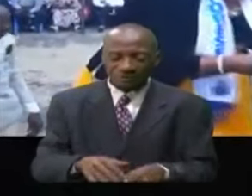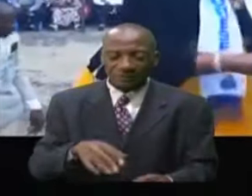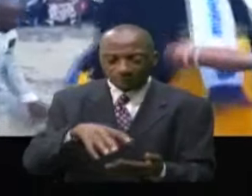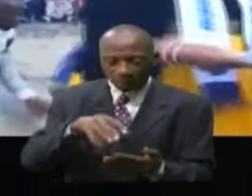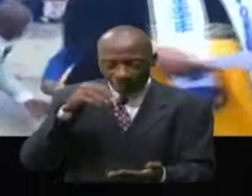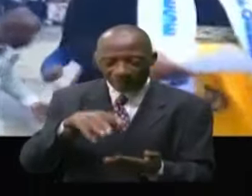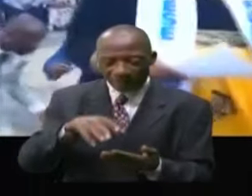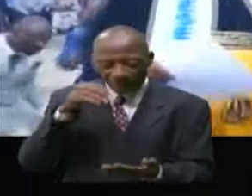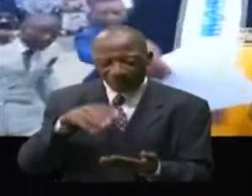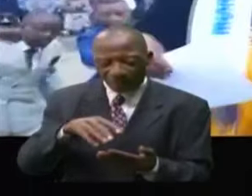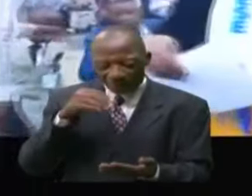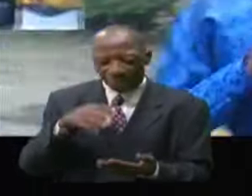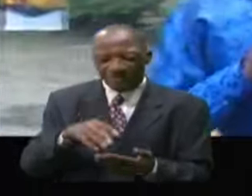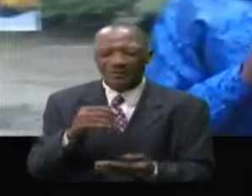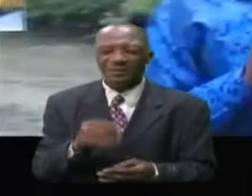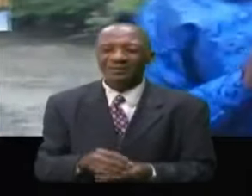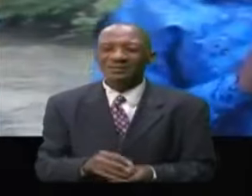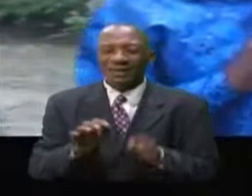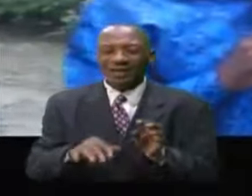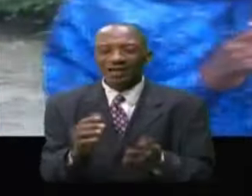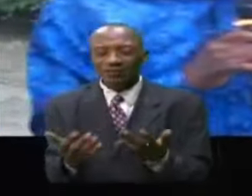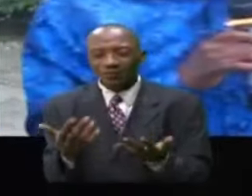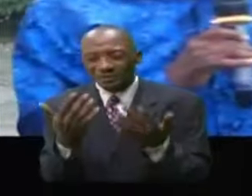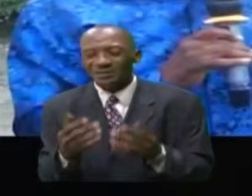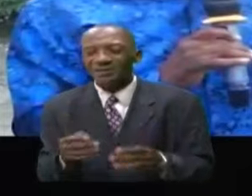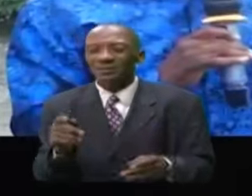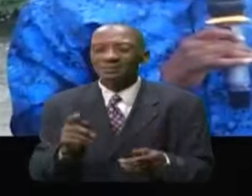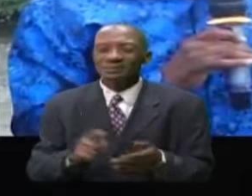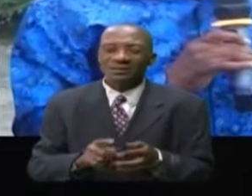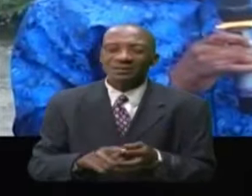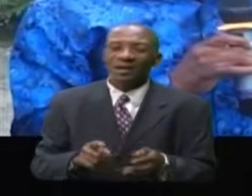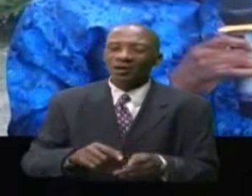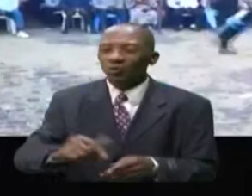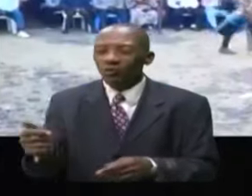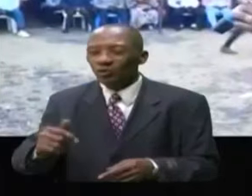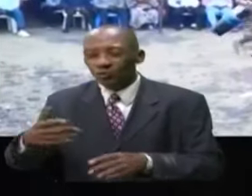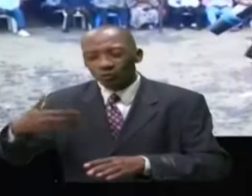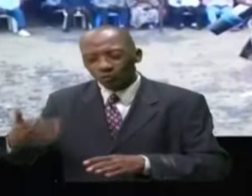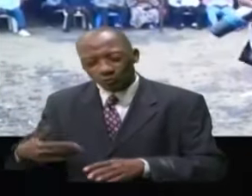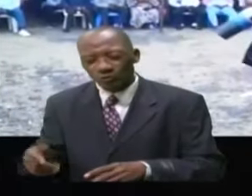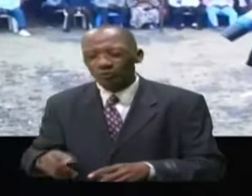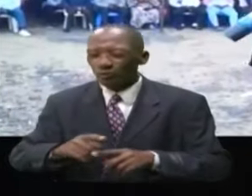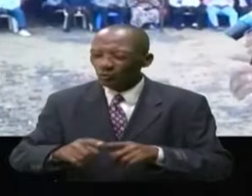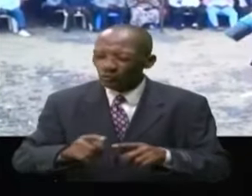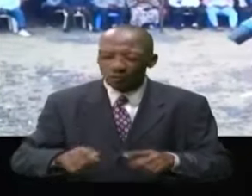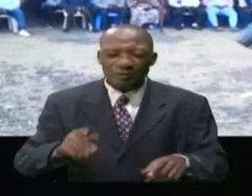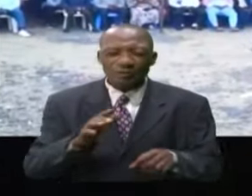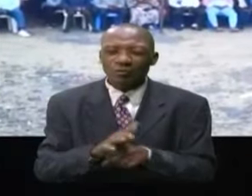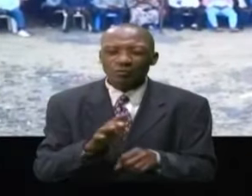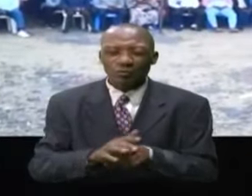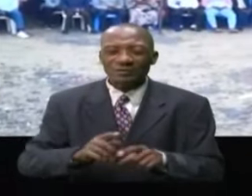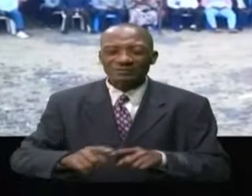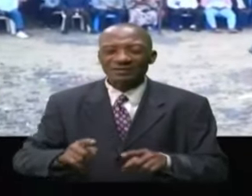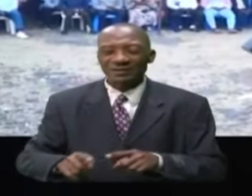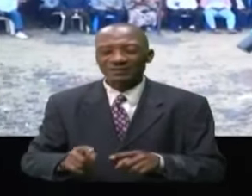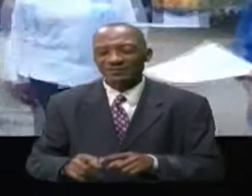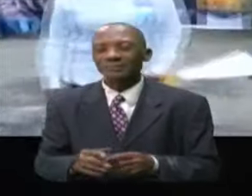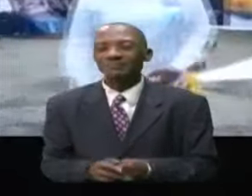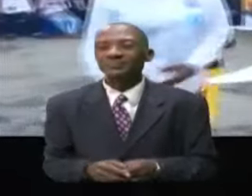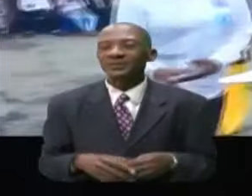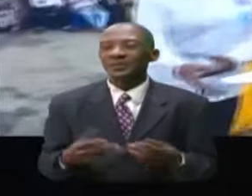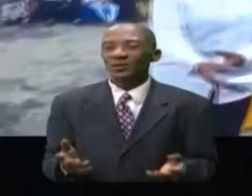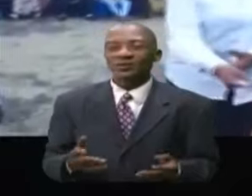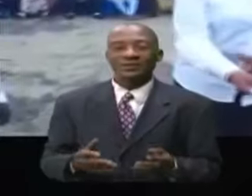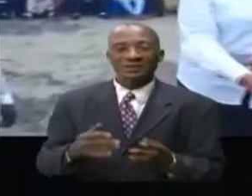proprement dite a été faite par le ministre d'État honoraire des hydrocarbures, Ruben Semikindo, du Alexis Sindali Oranye, représentant de l'autorité urbaine,